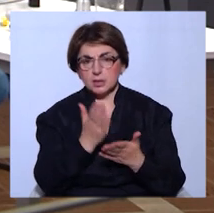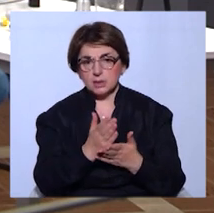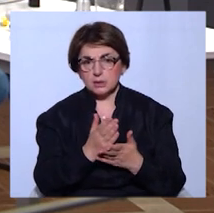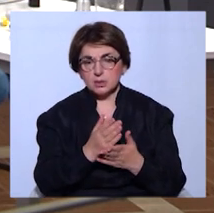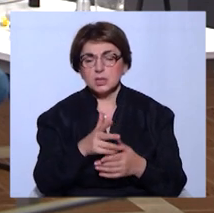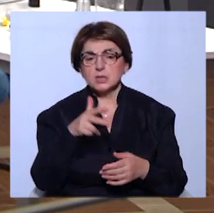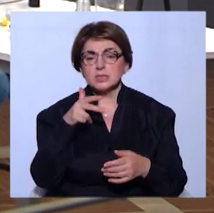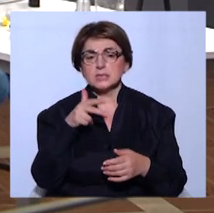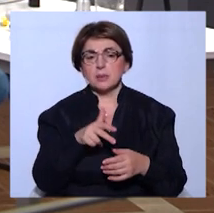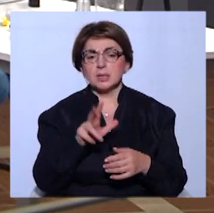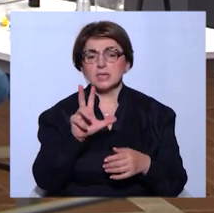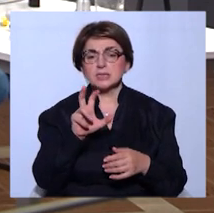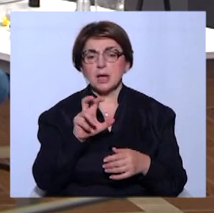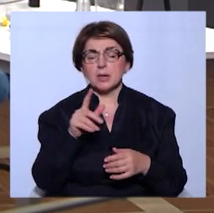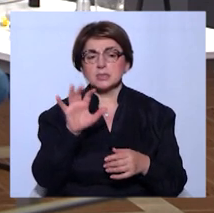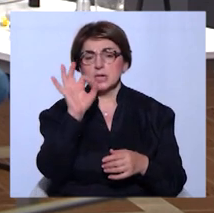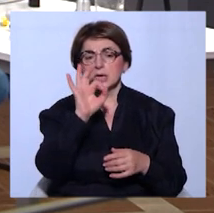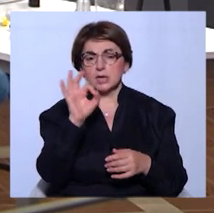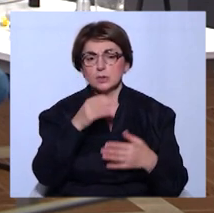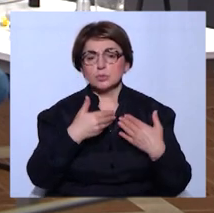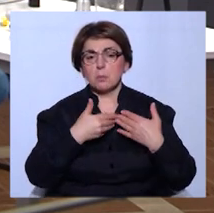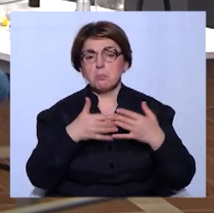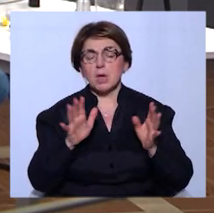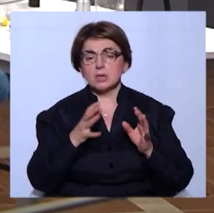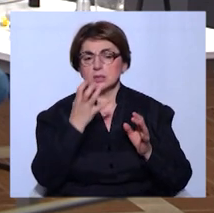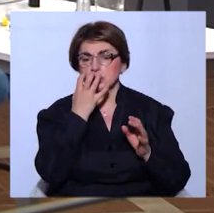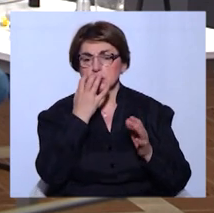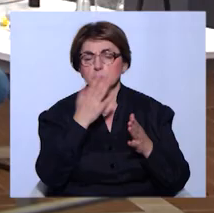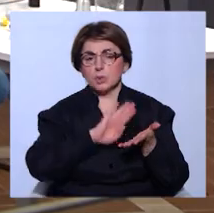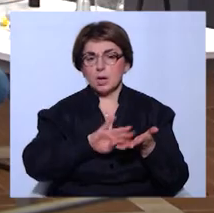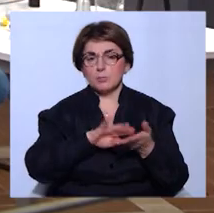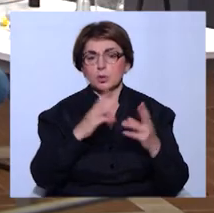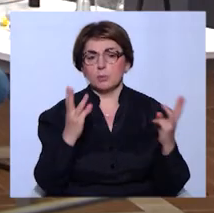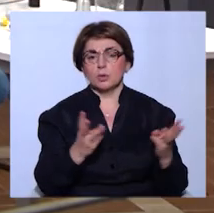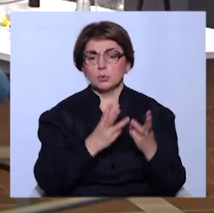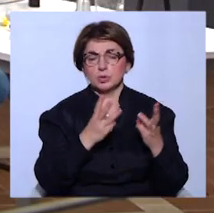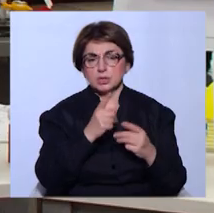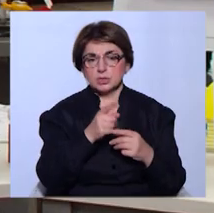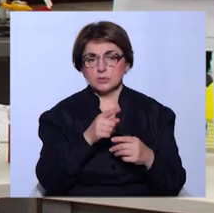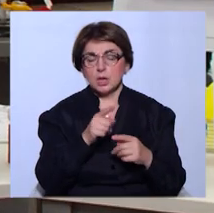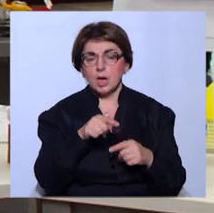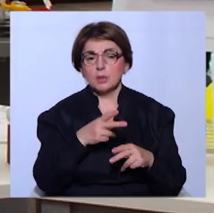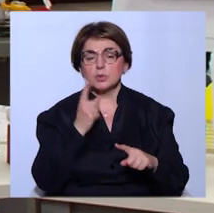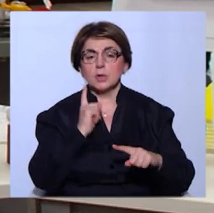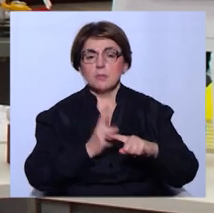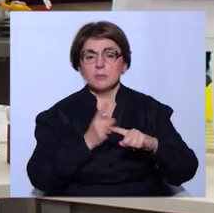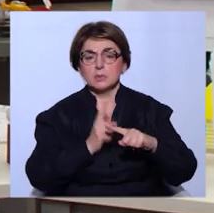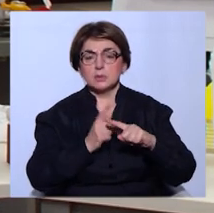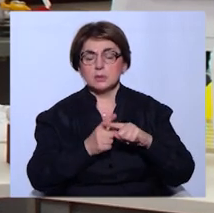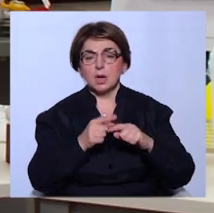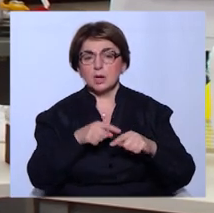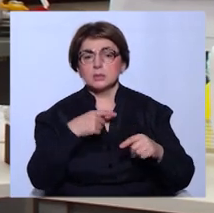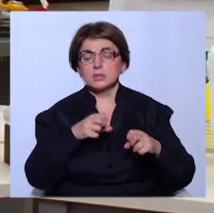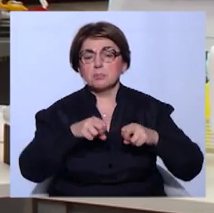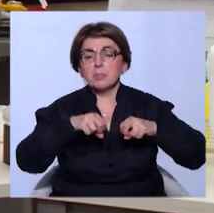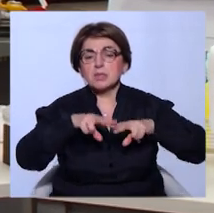ტემპერატურა, 3300 გრადუს ცელსიუსზე მეტი ტემპერატურა გამოიყოფა, როდესაც იწვის ის და ამიტომ მეტალთა ავტოგენური